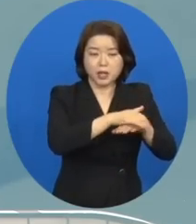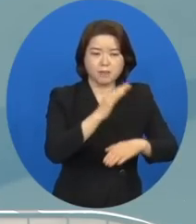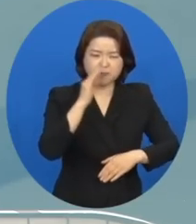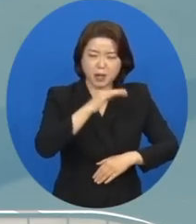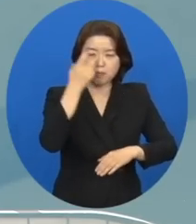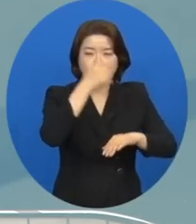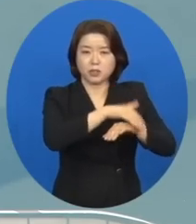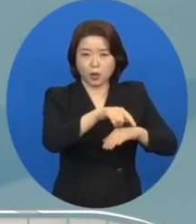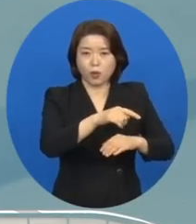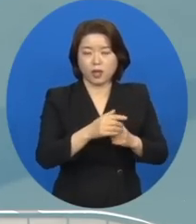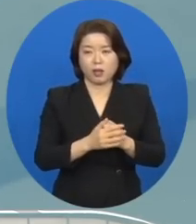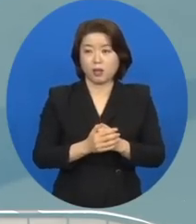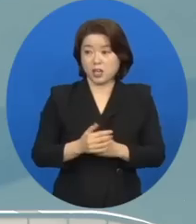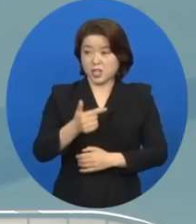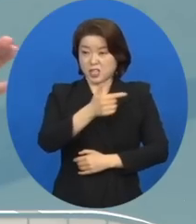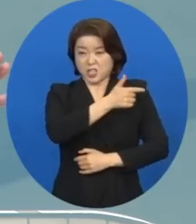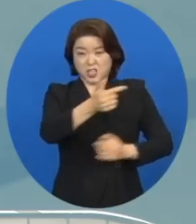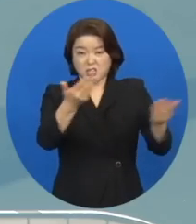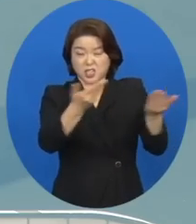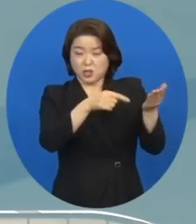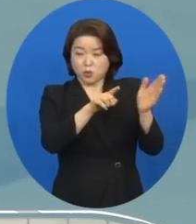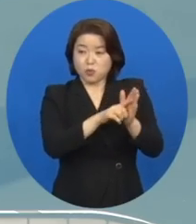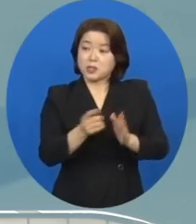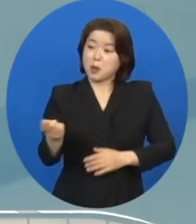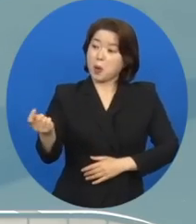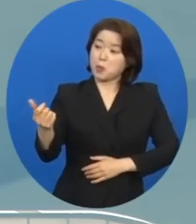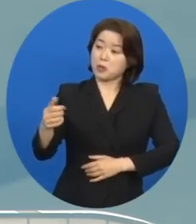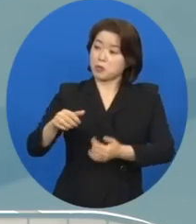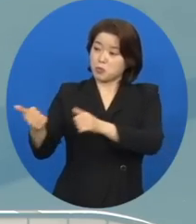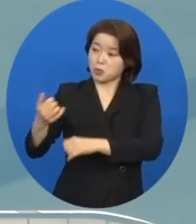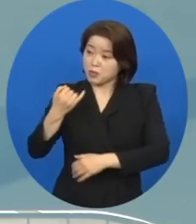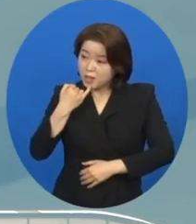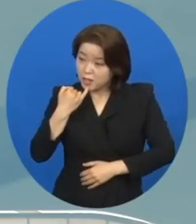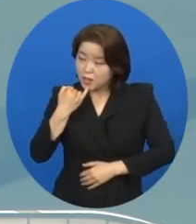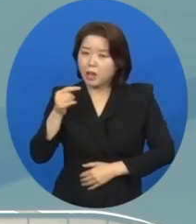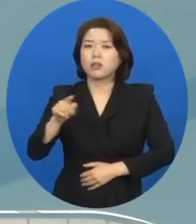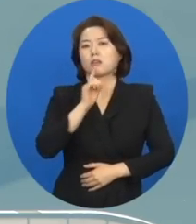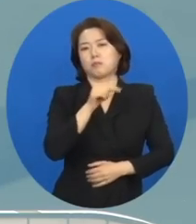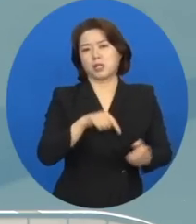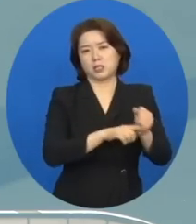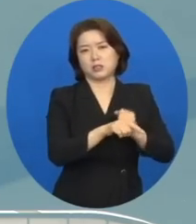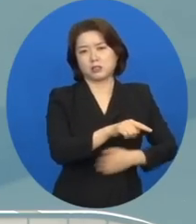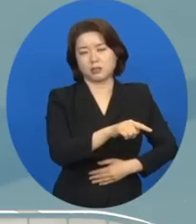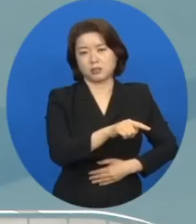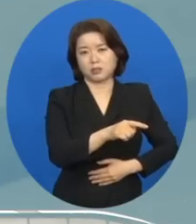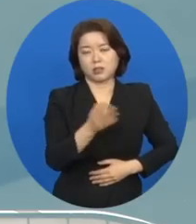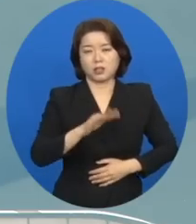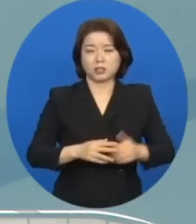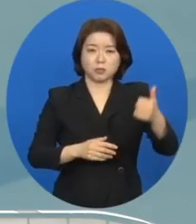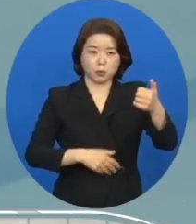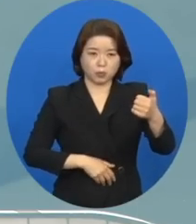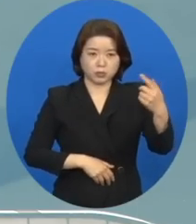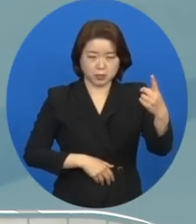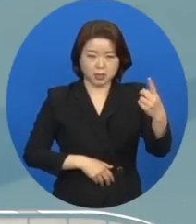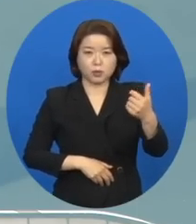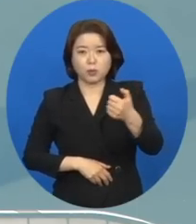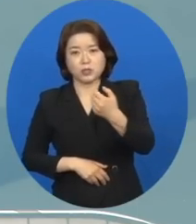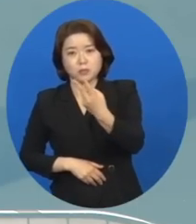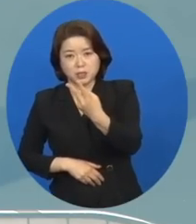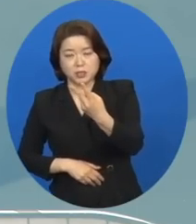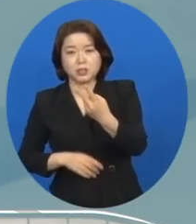계획이에요. 대의를 위해서 소수를 희생시키자는 것입니다. 근데 51절과 52절에 보면 이